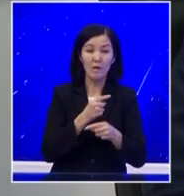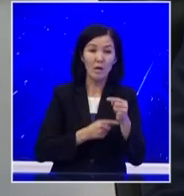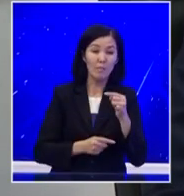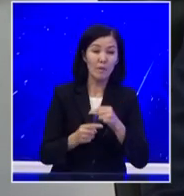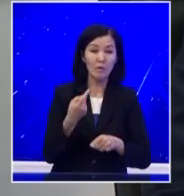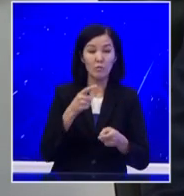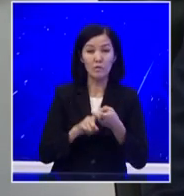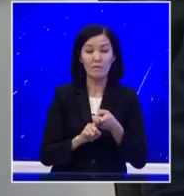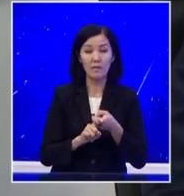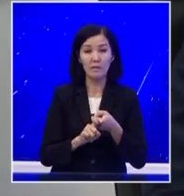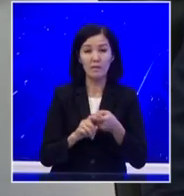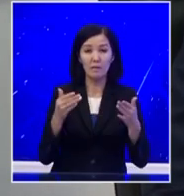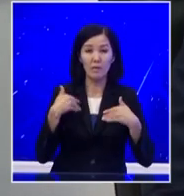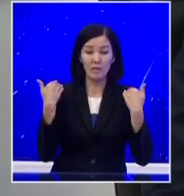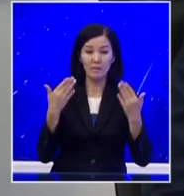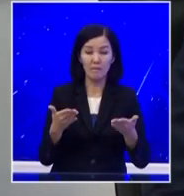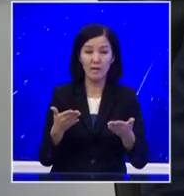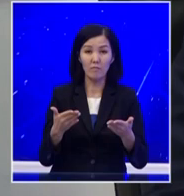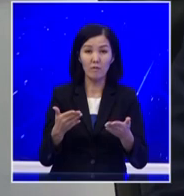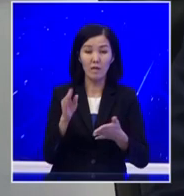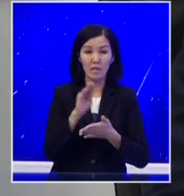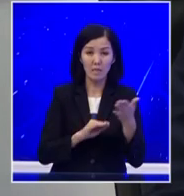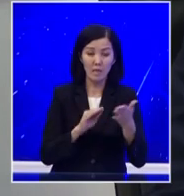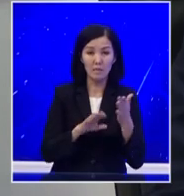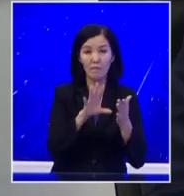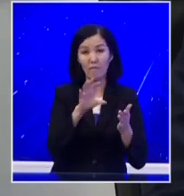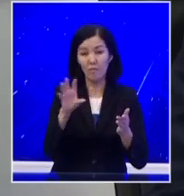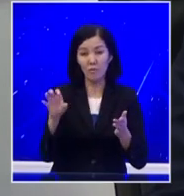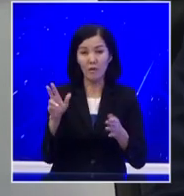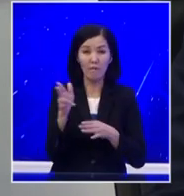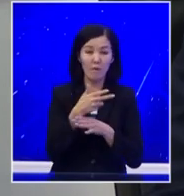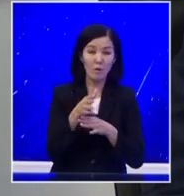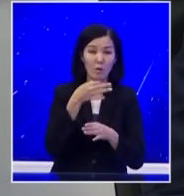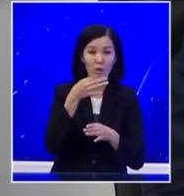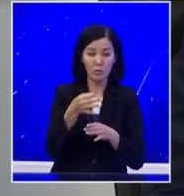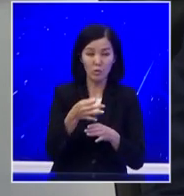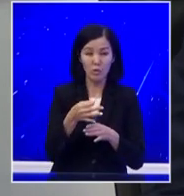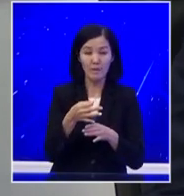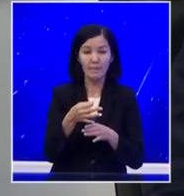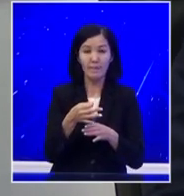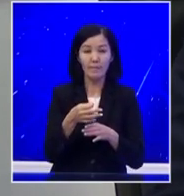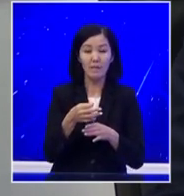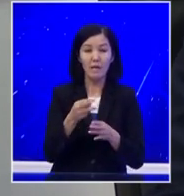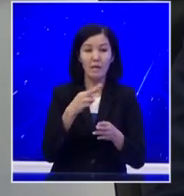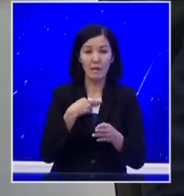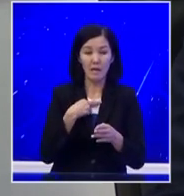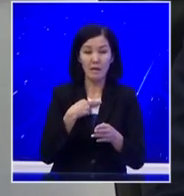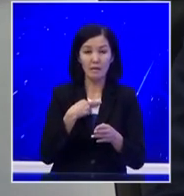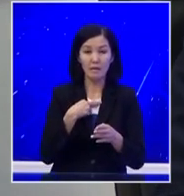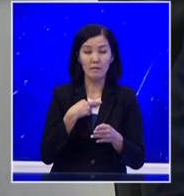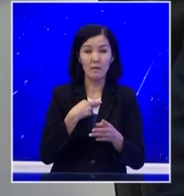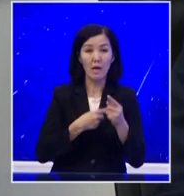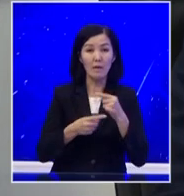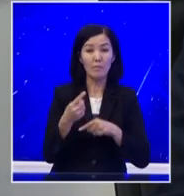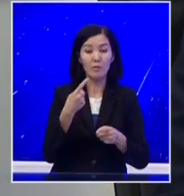связь также с предоставлением текстов фото и видео отчеты я дам и данную обратная